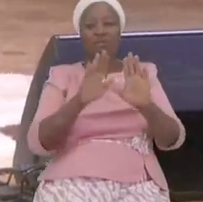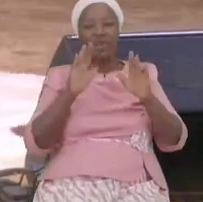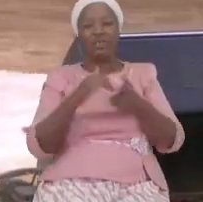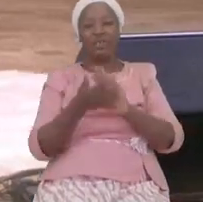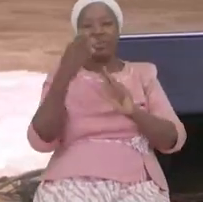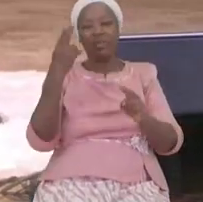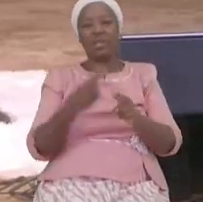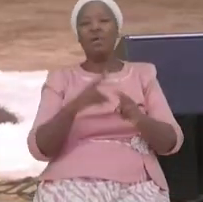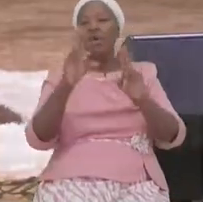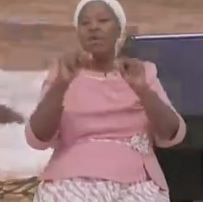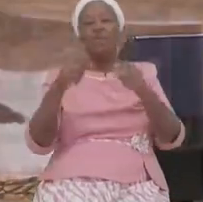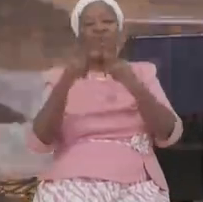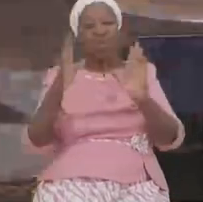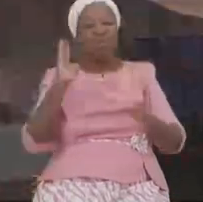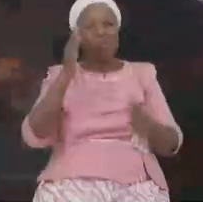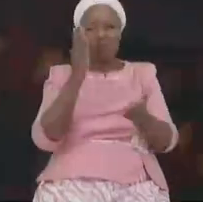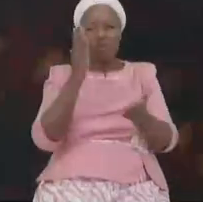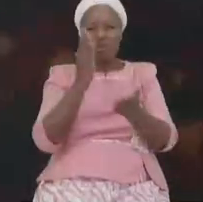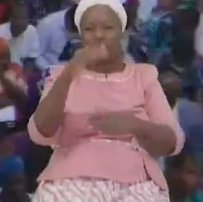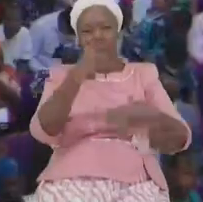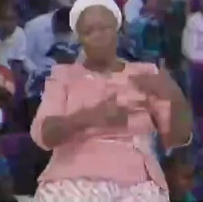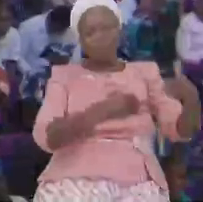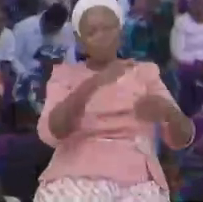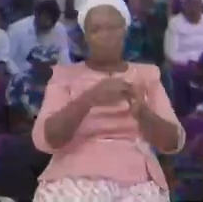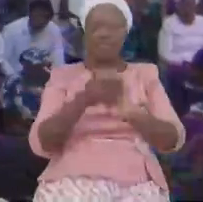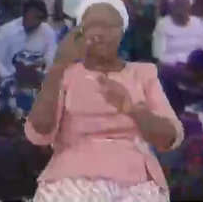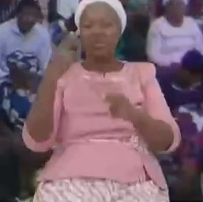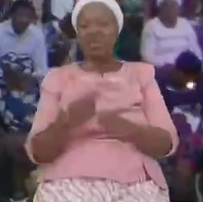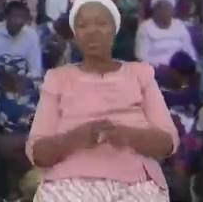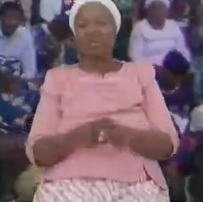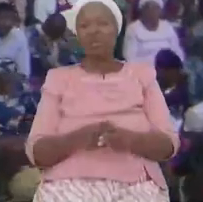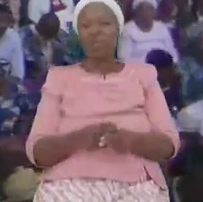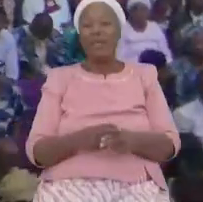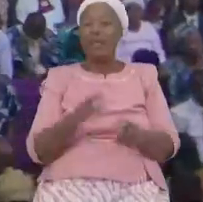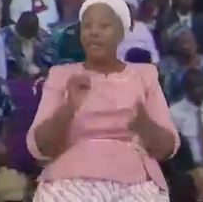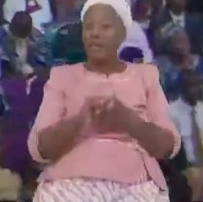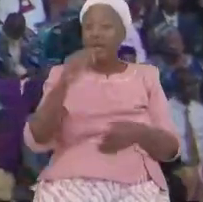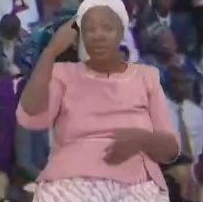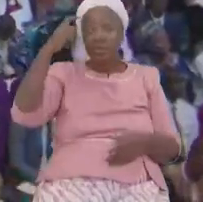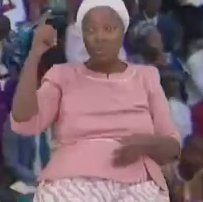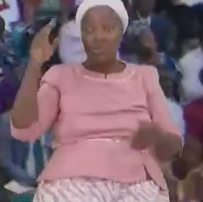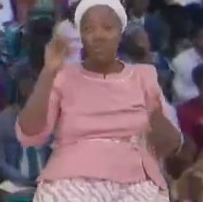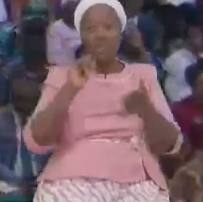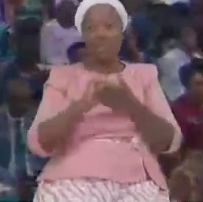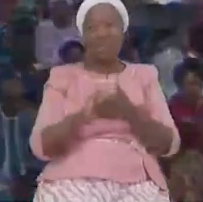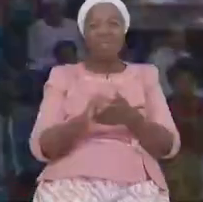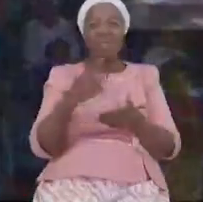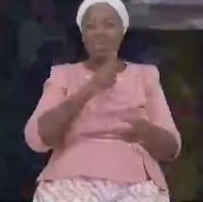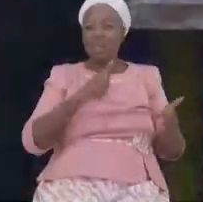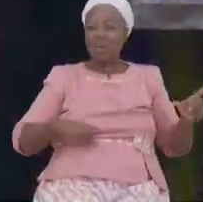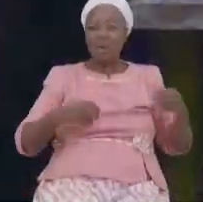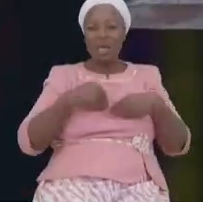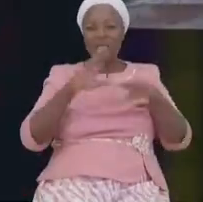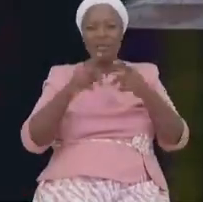Aucun ennemi ne pourra arrêter ton progrès. Ce rêve que Dieu t'a donné, aucun